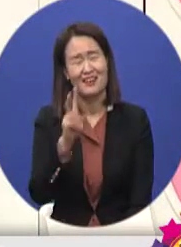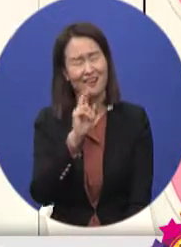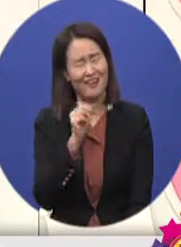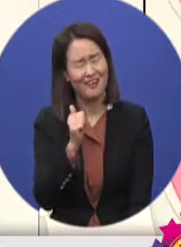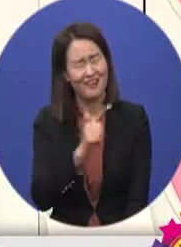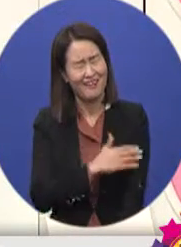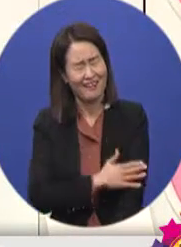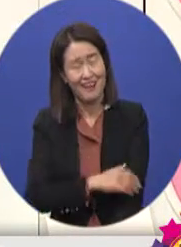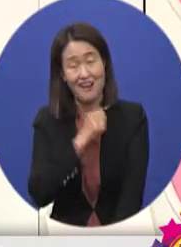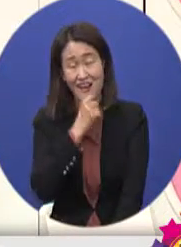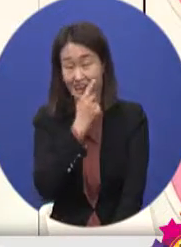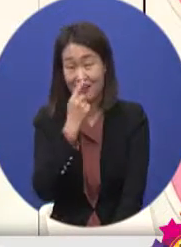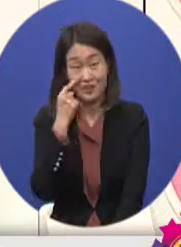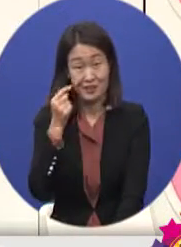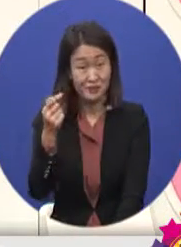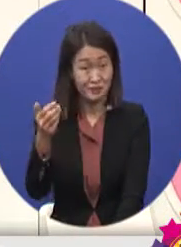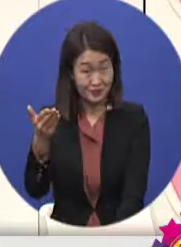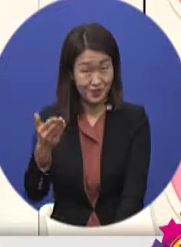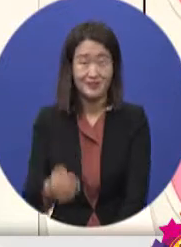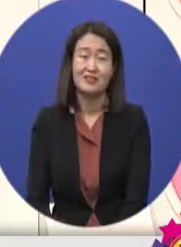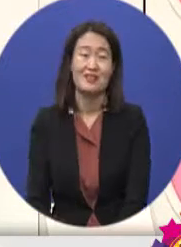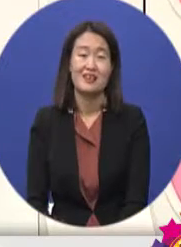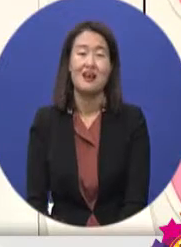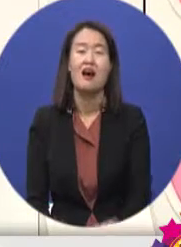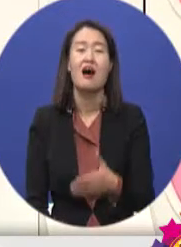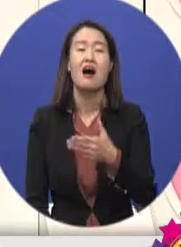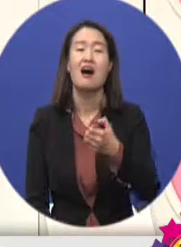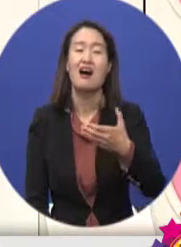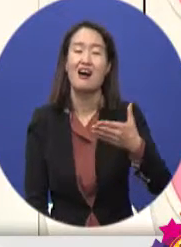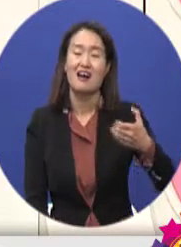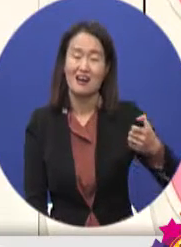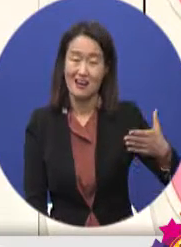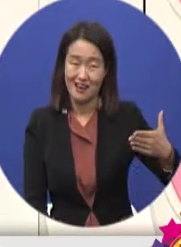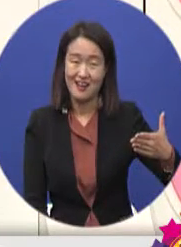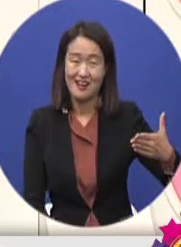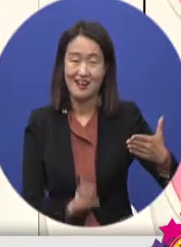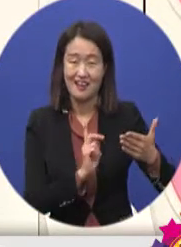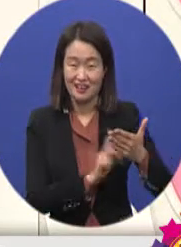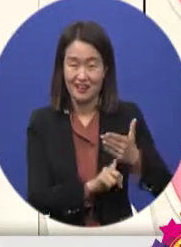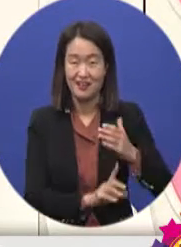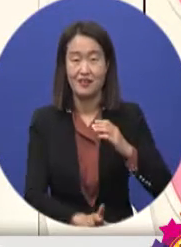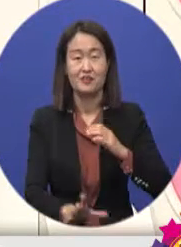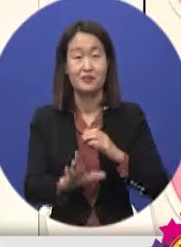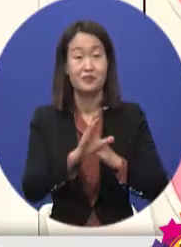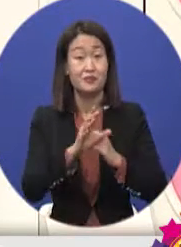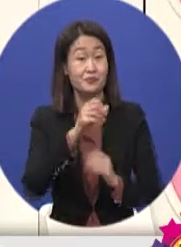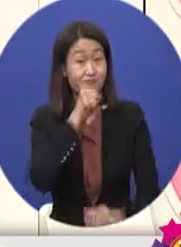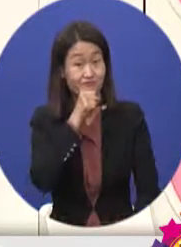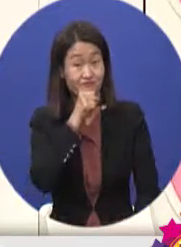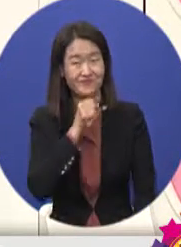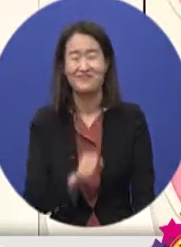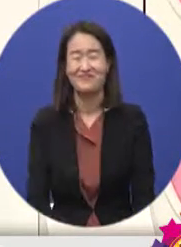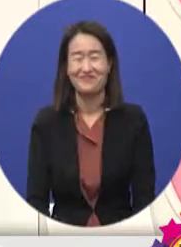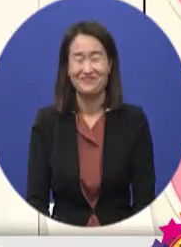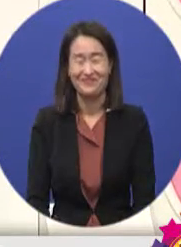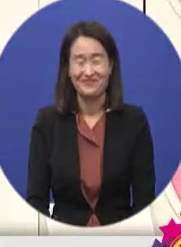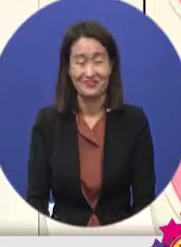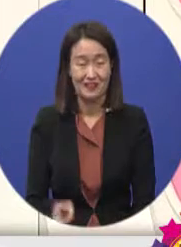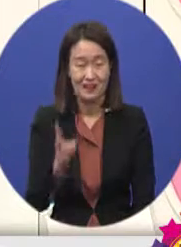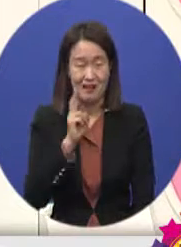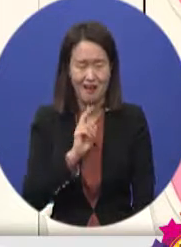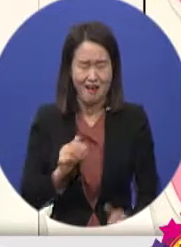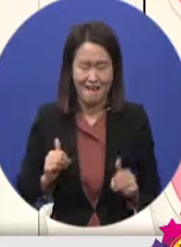부르십니다. 점수 볼게요. 저하고 마음이 같은가? 아, 9점, 9점, 9점 보너스 9점 받으셨습니다.